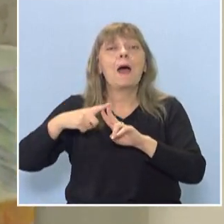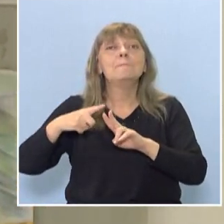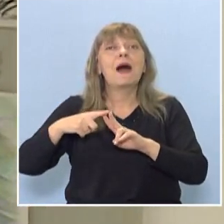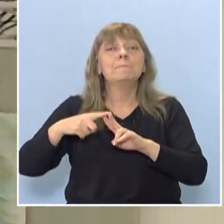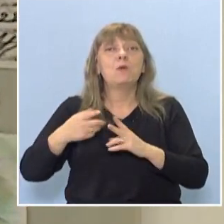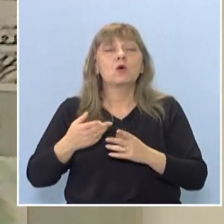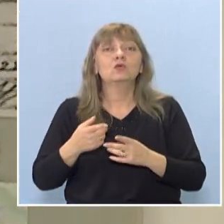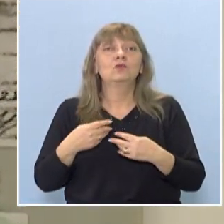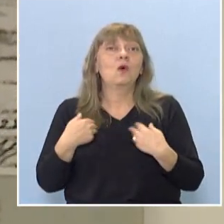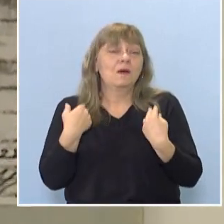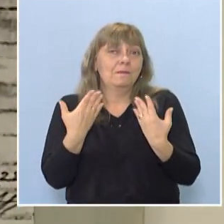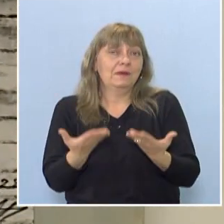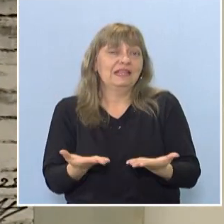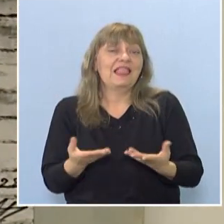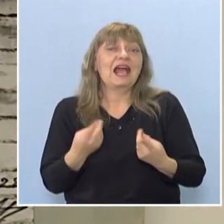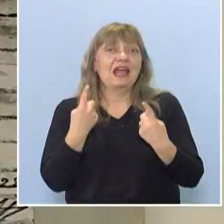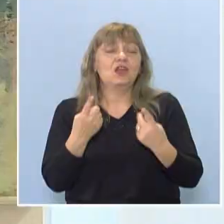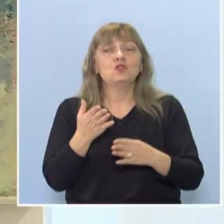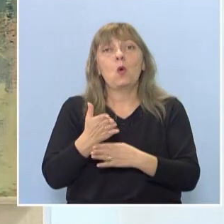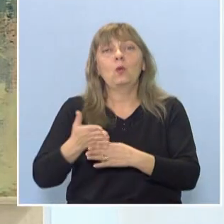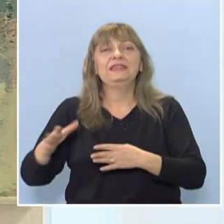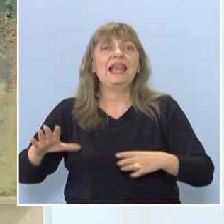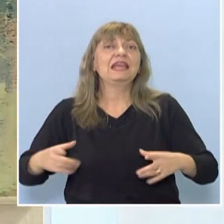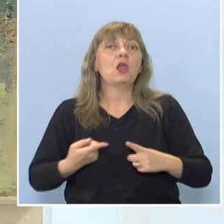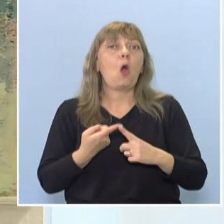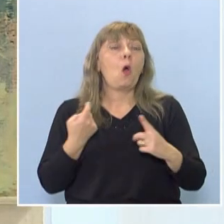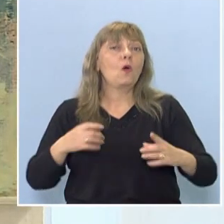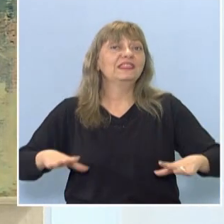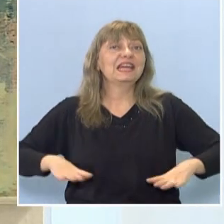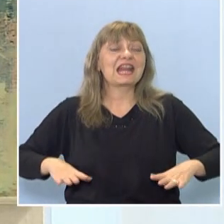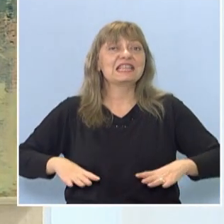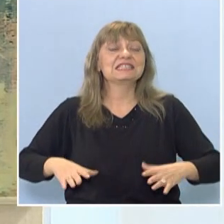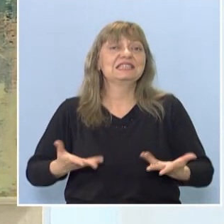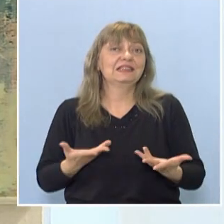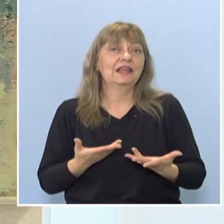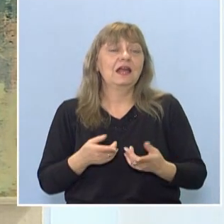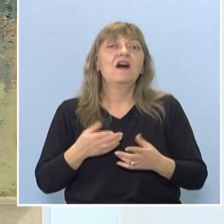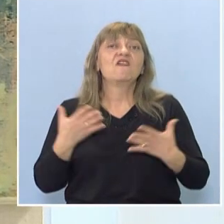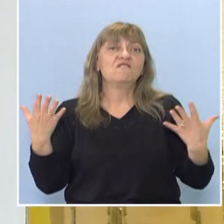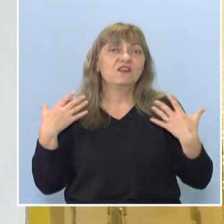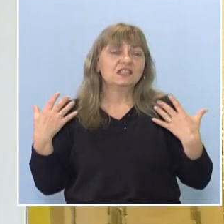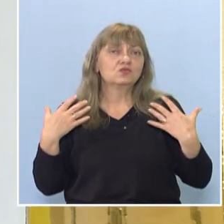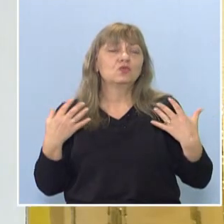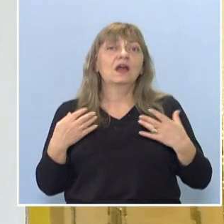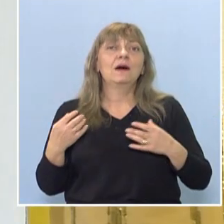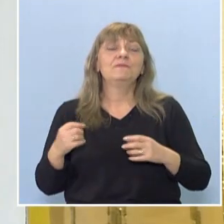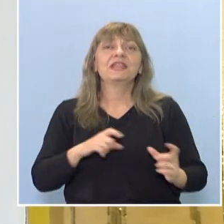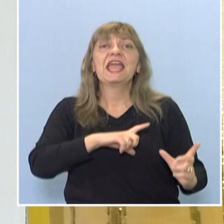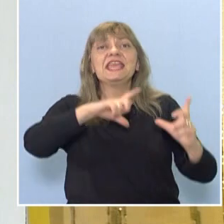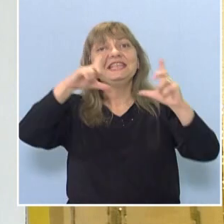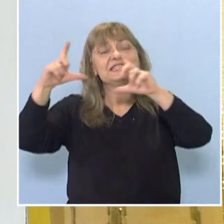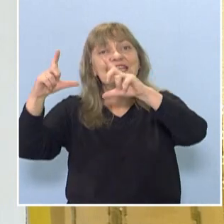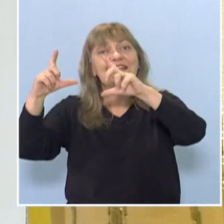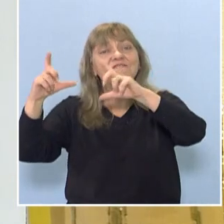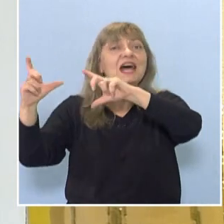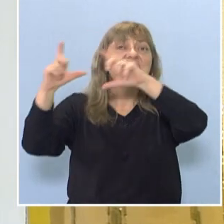едно отделяне от ежедневието, от градската среда, което също е полезно за тях. Въздуха, изгревите, залезите, самата